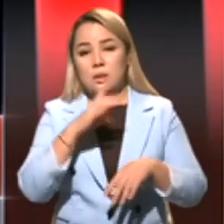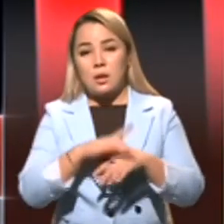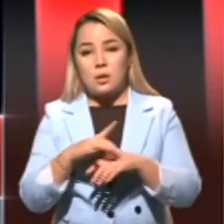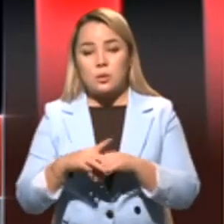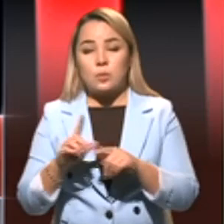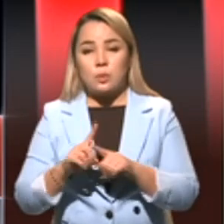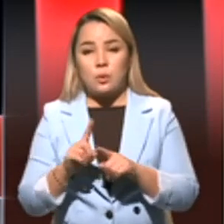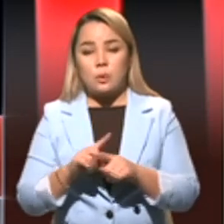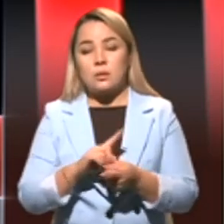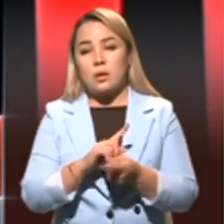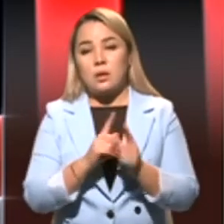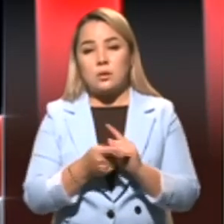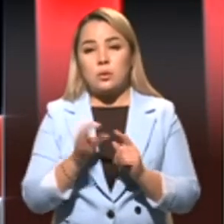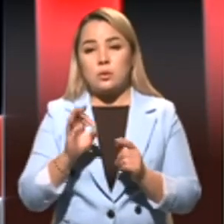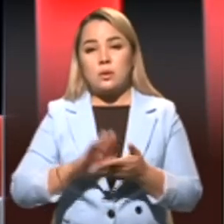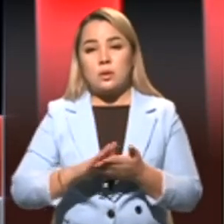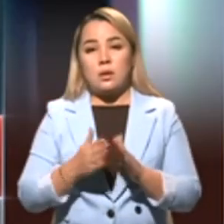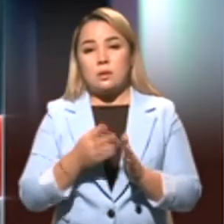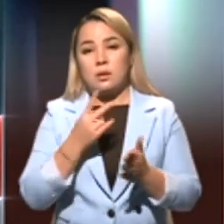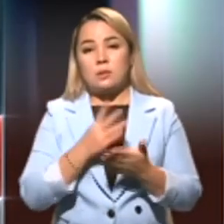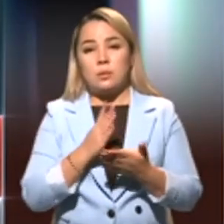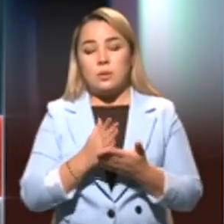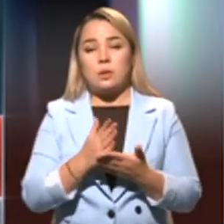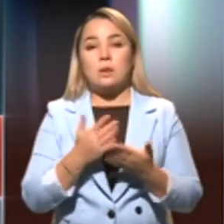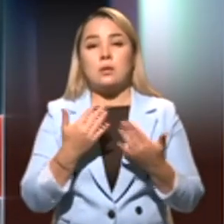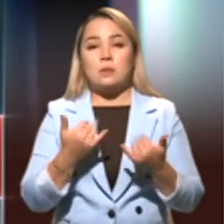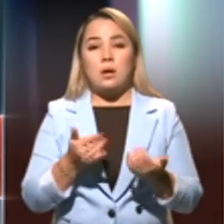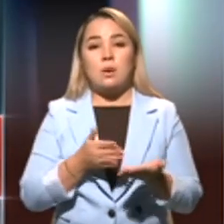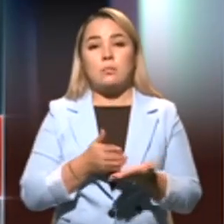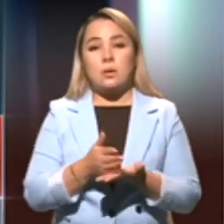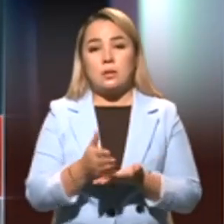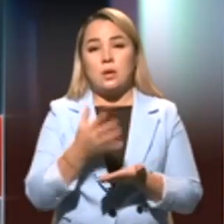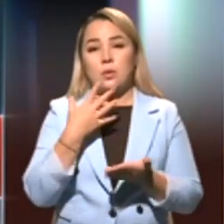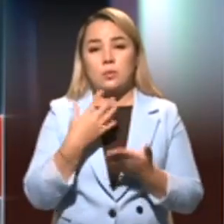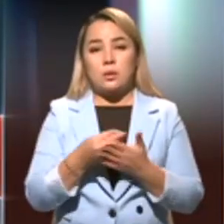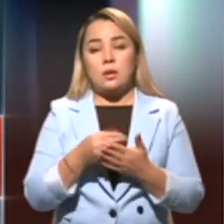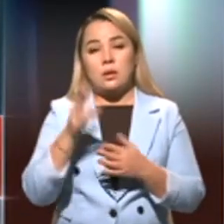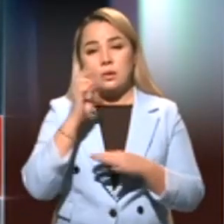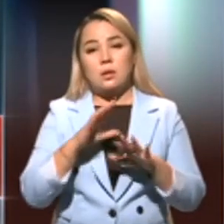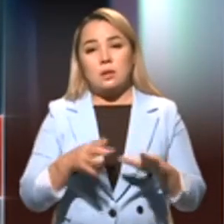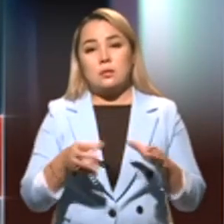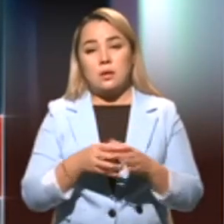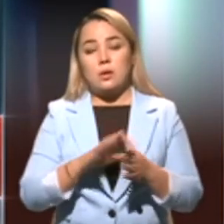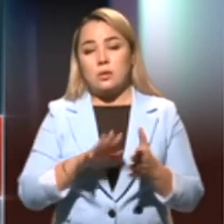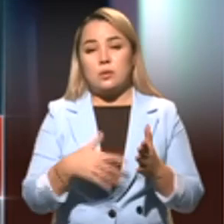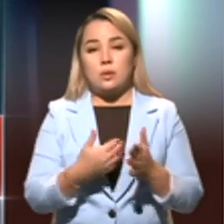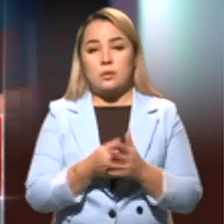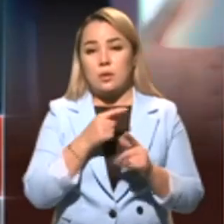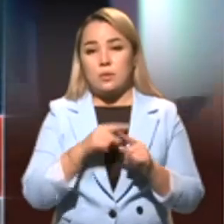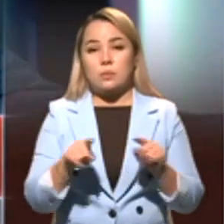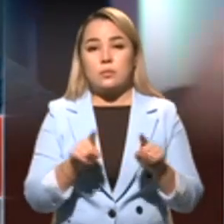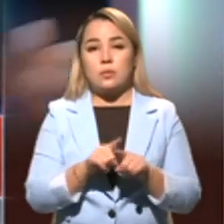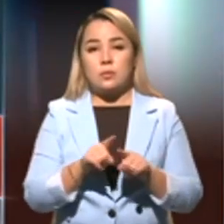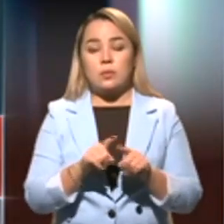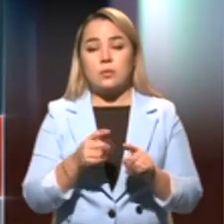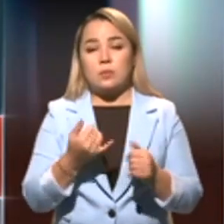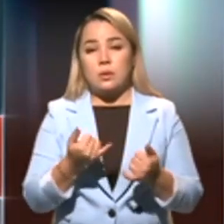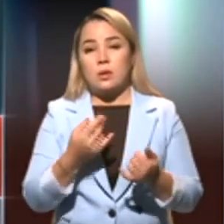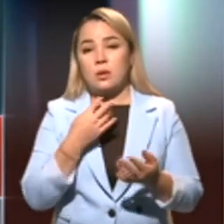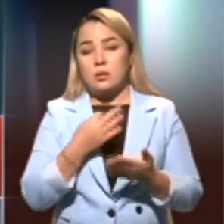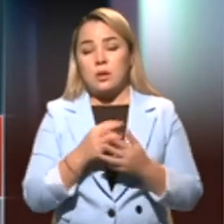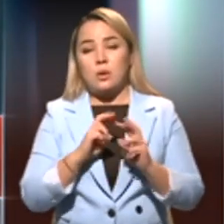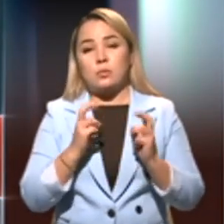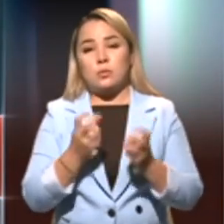әлеуметтік толқуларға ұласар еді. Бірақ ол бақытқа орай қазір біздің елімізде әрбір әлі күнге дейін солай ғой, міне бүгінгі дөңгелек